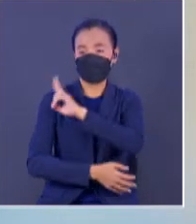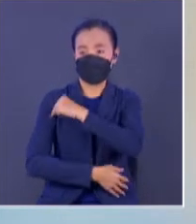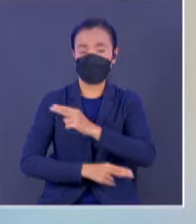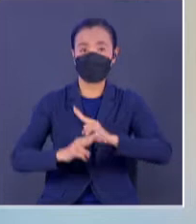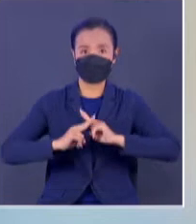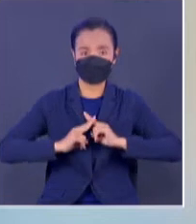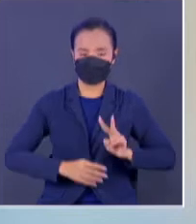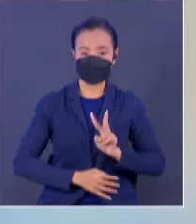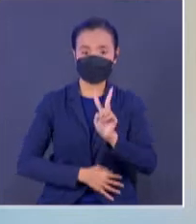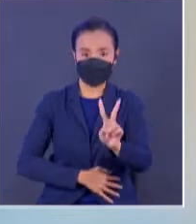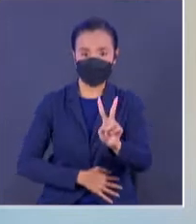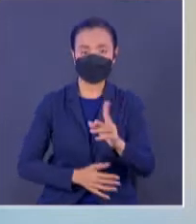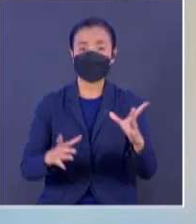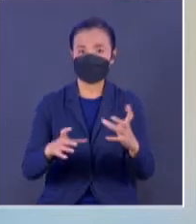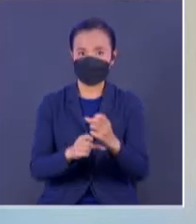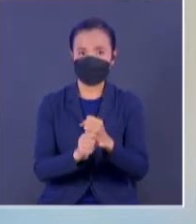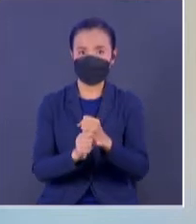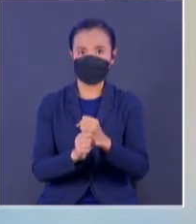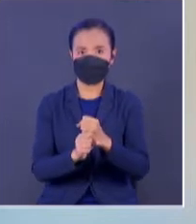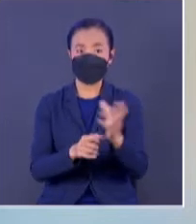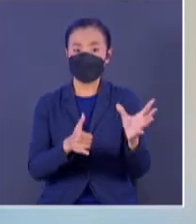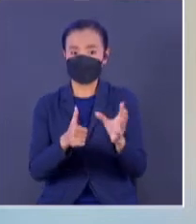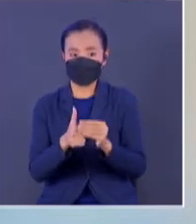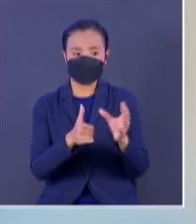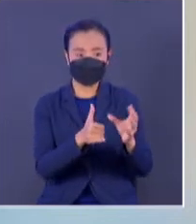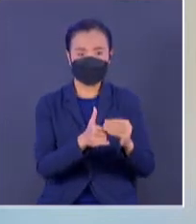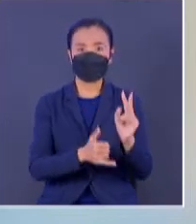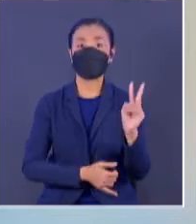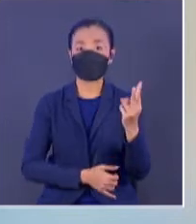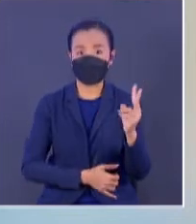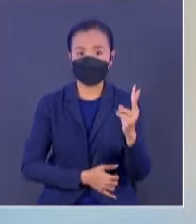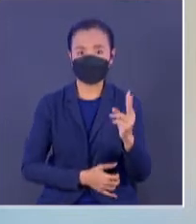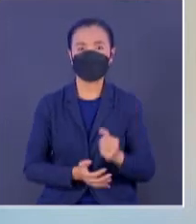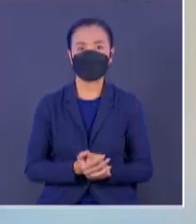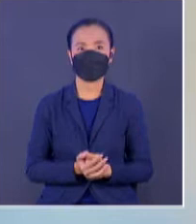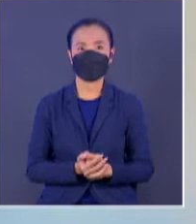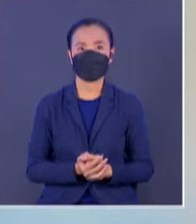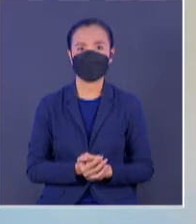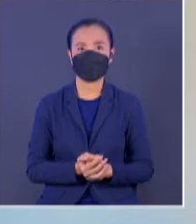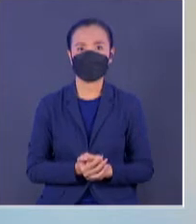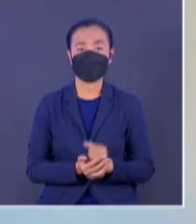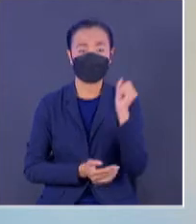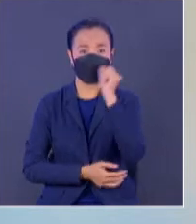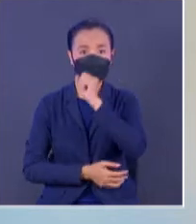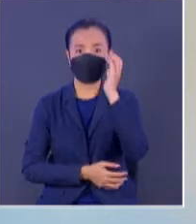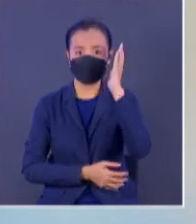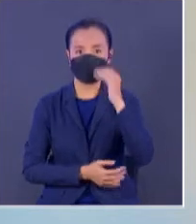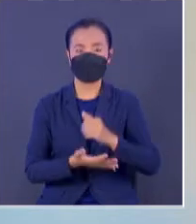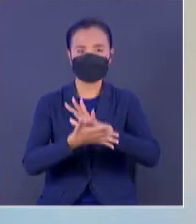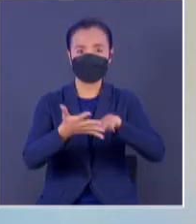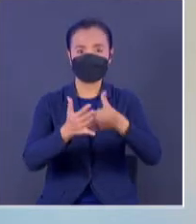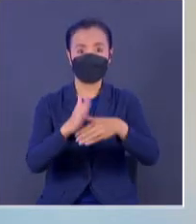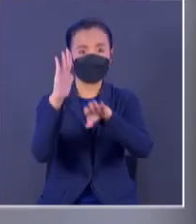พร้อมกันนะคะผลออกมาว่าติดเชื้อโควิดทั้งคู่ค่ะอย่างไรก็ตามนะคะจากที่นักร้องหนุ่มได้เรียบเรียงไทม์ไลน์เ